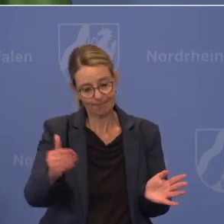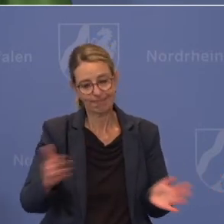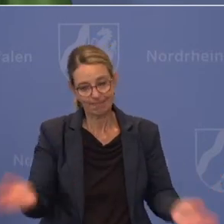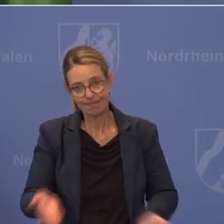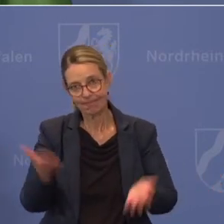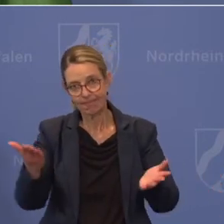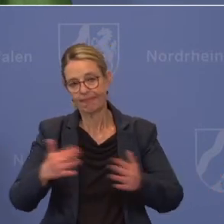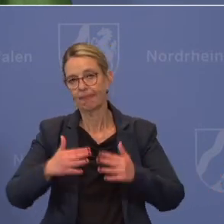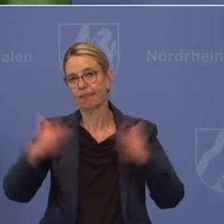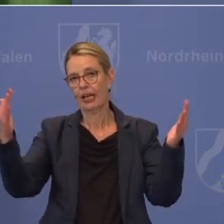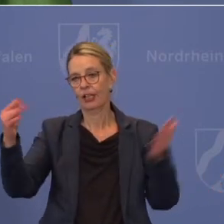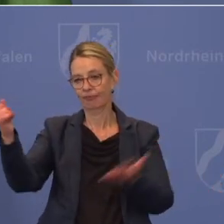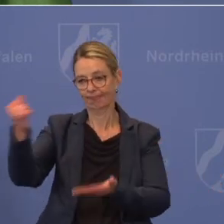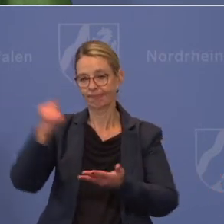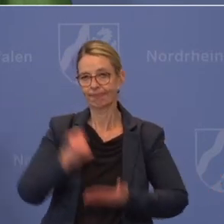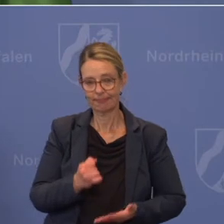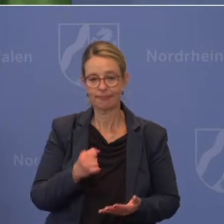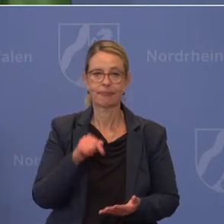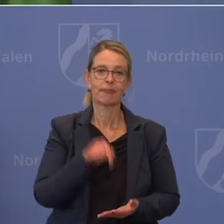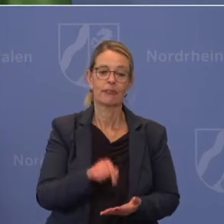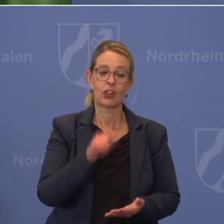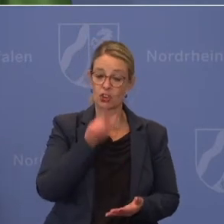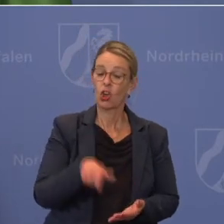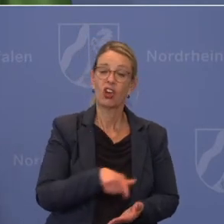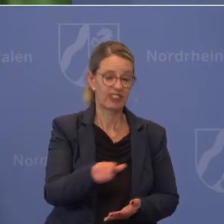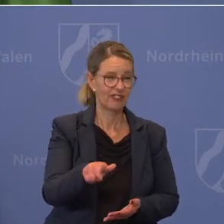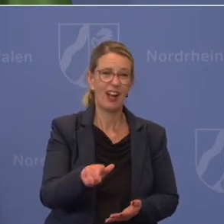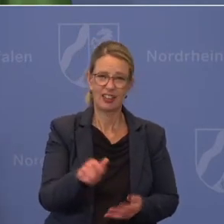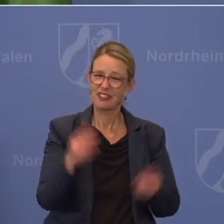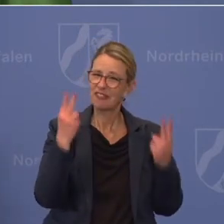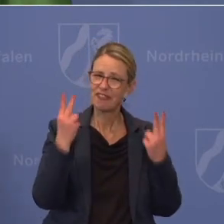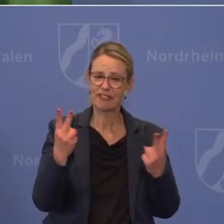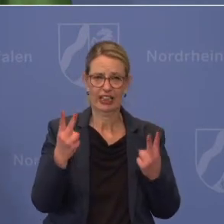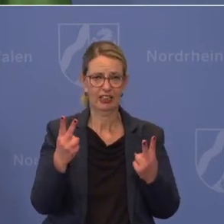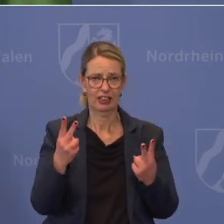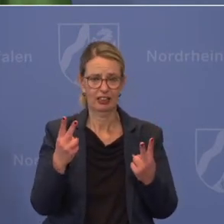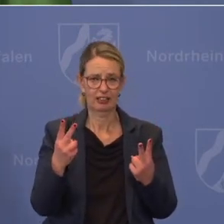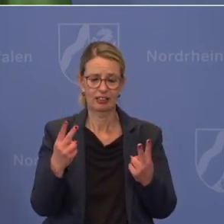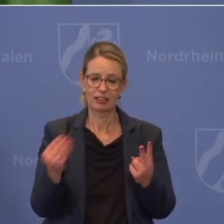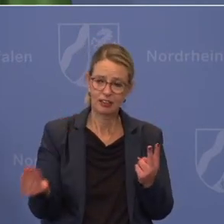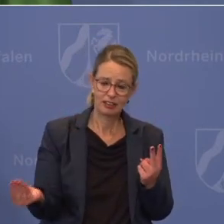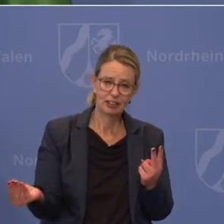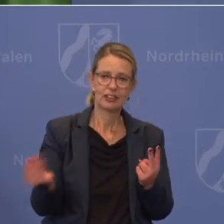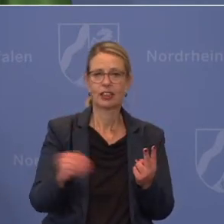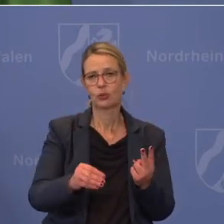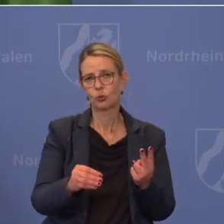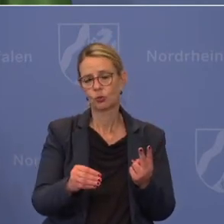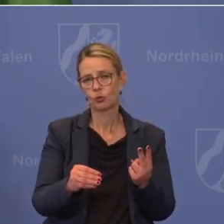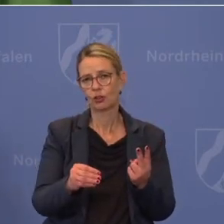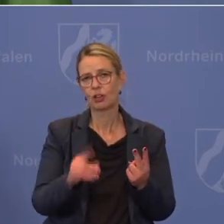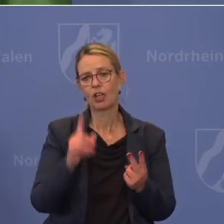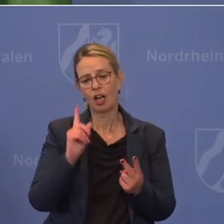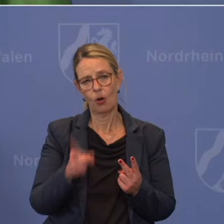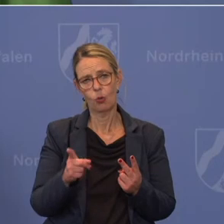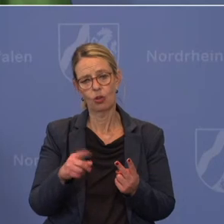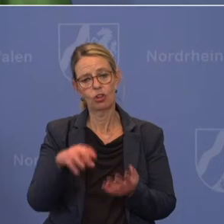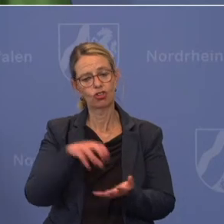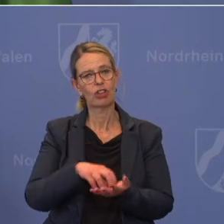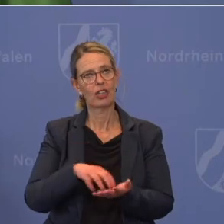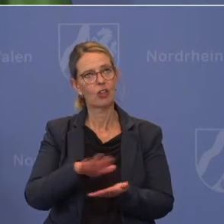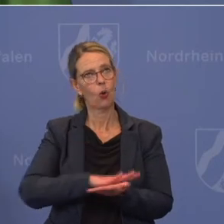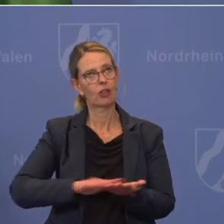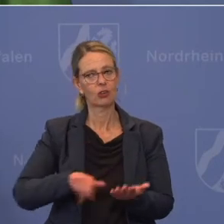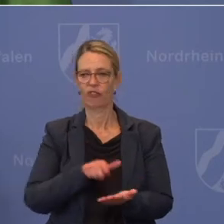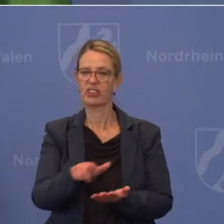und das wird hier in Nordrhein-Westfalen noch ganz wichtige Impulse und eine Stärkung des Standortes möglich